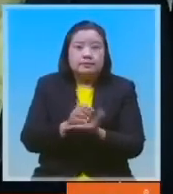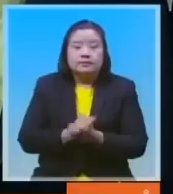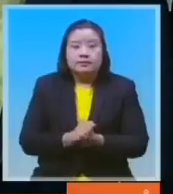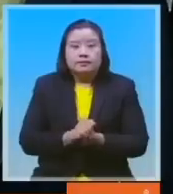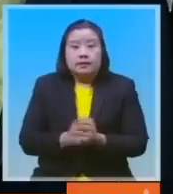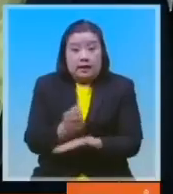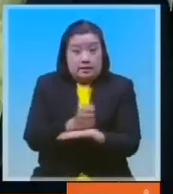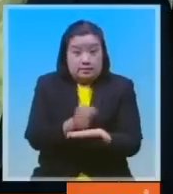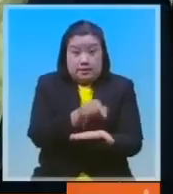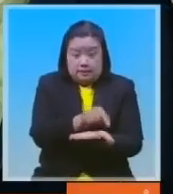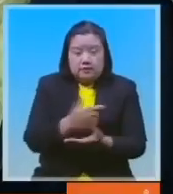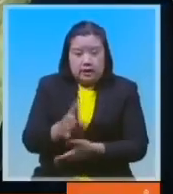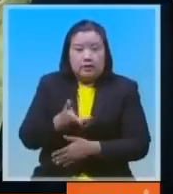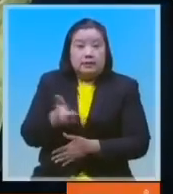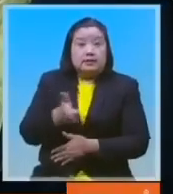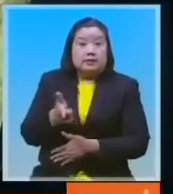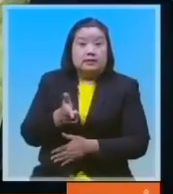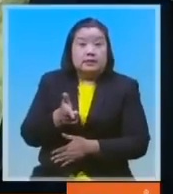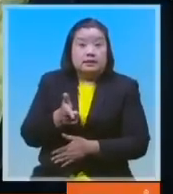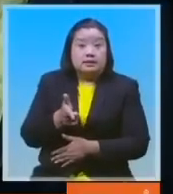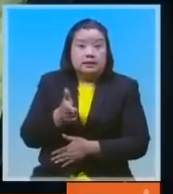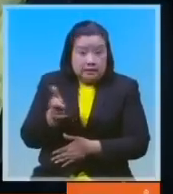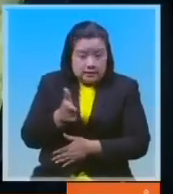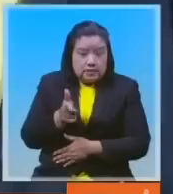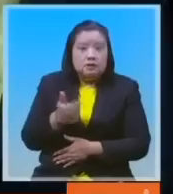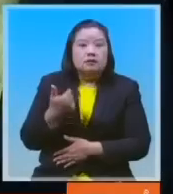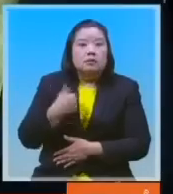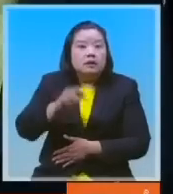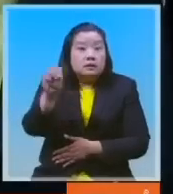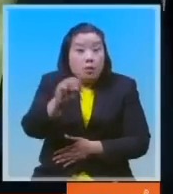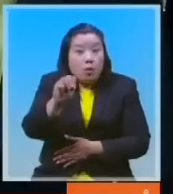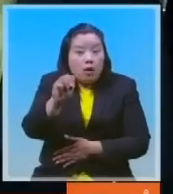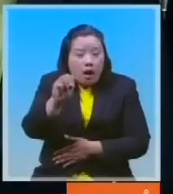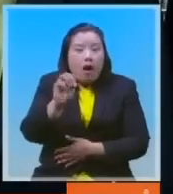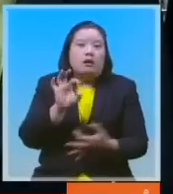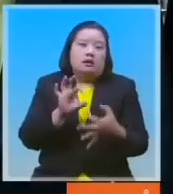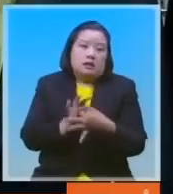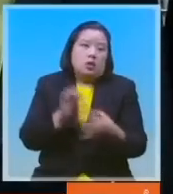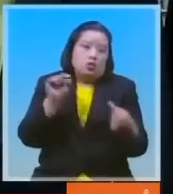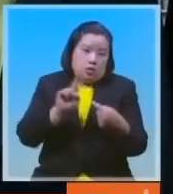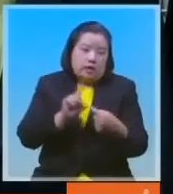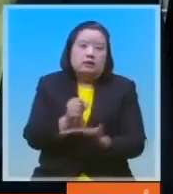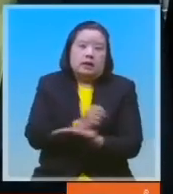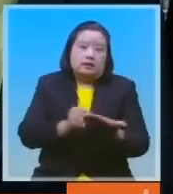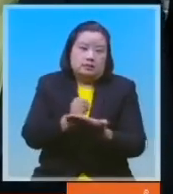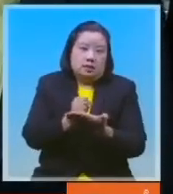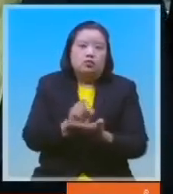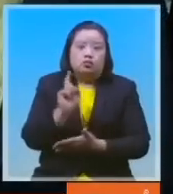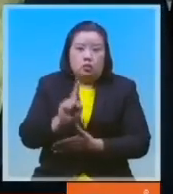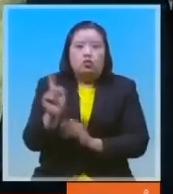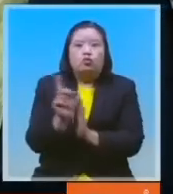ปัสสาวะนะครับมีผลที่เกี่ยวข้องกับยาเสพติดนะครับซึ่งจะได้เป็นการตามขั้นตอนของกฎหมายต่อ